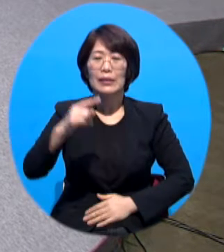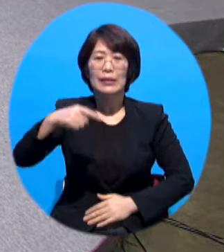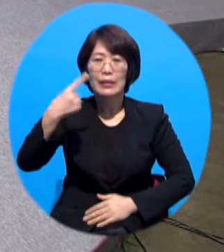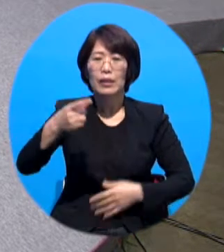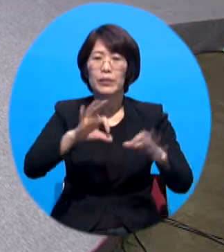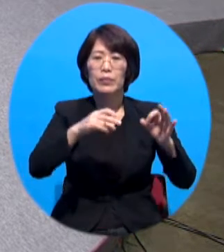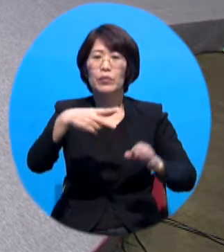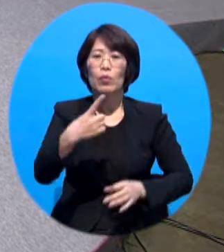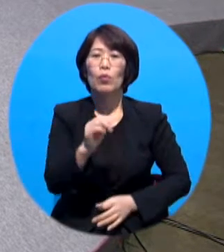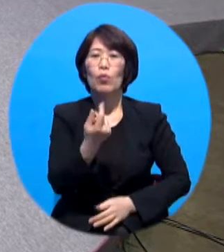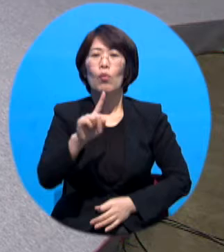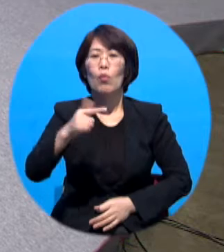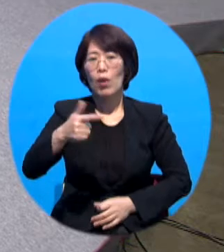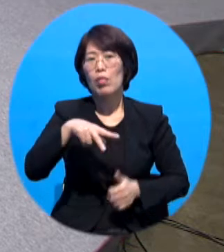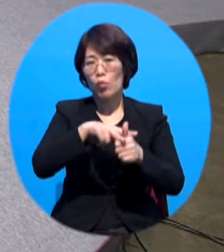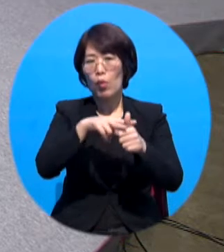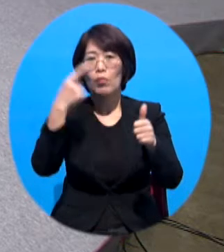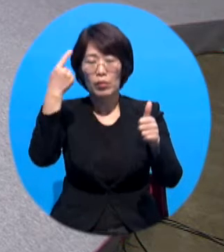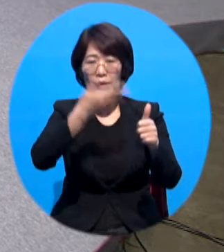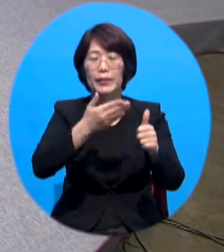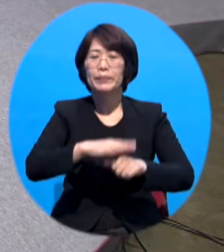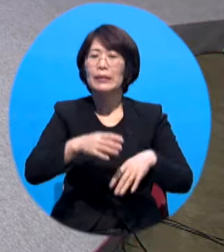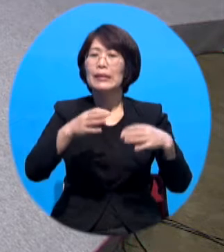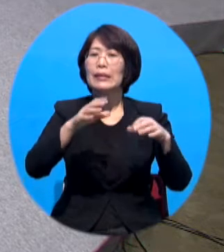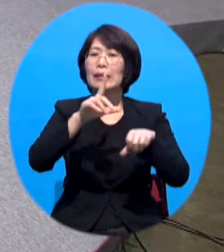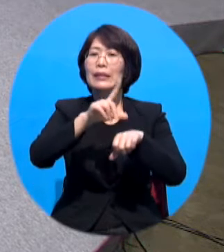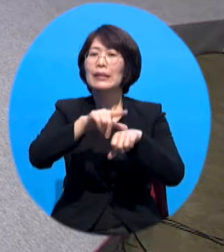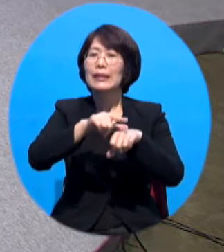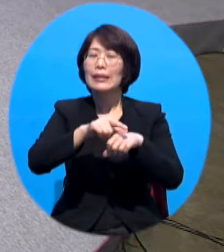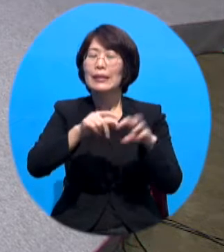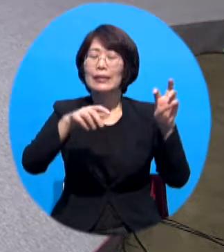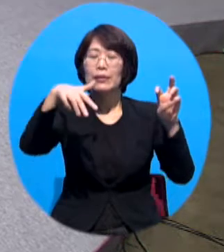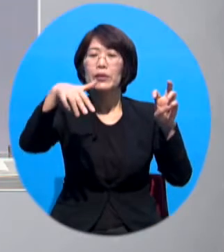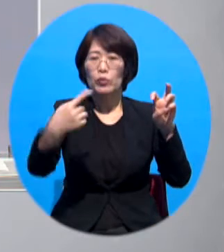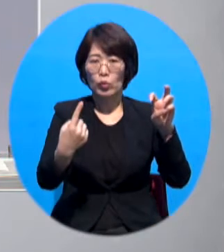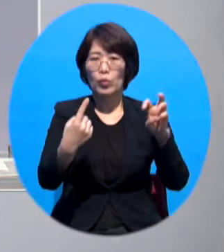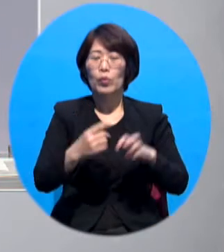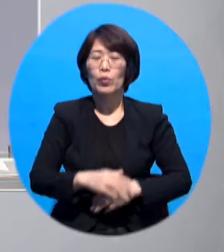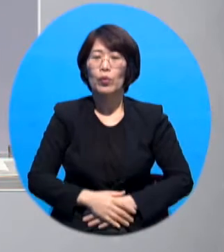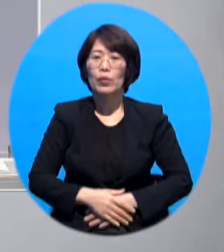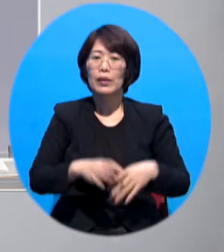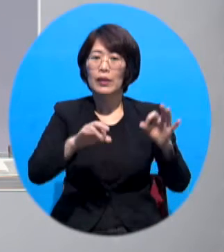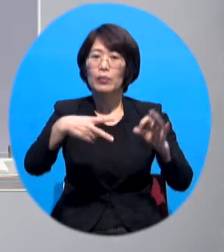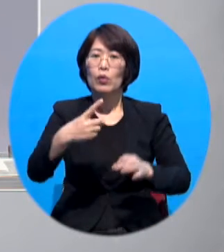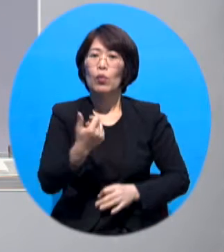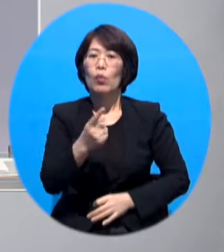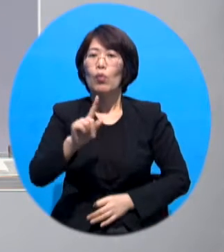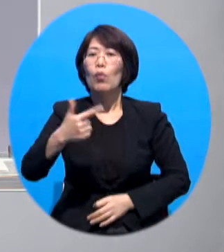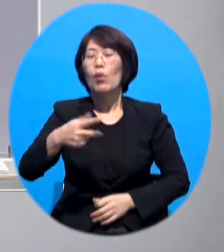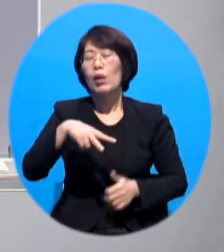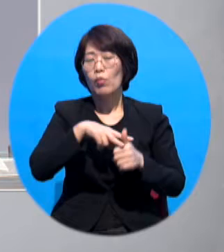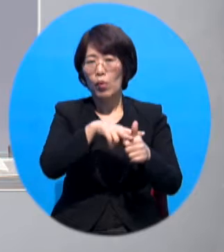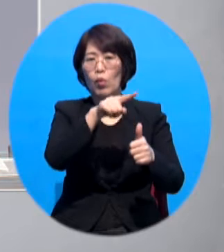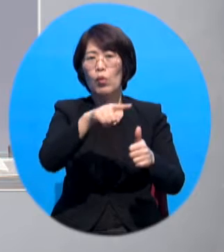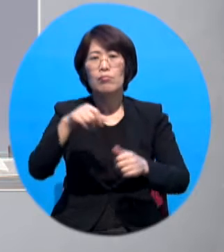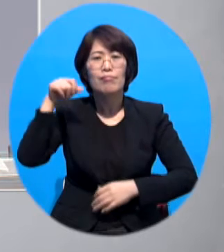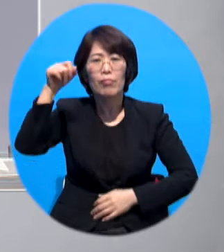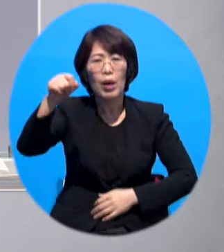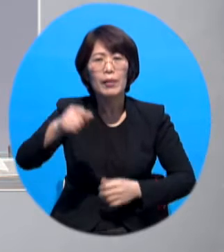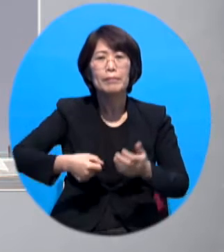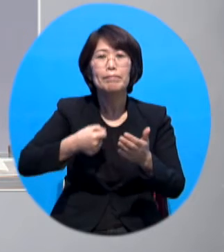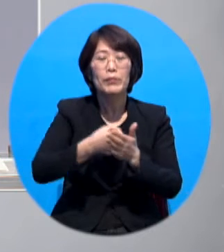다음은 김동한 후보에게 질문해주시면 됩니다 질문 시간 30초 입니다 김도 가 김동한 후보께서 는 철 말을